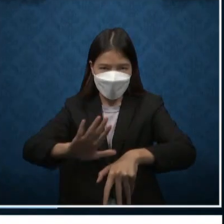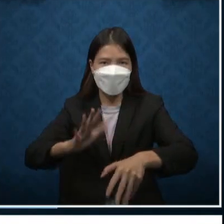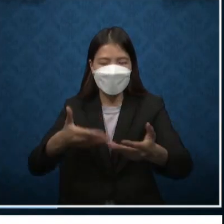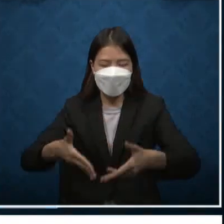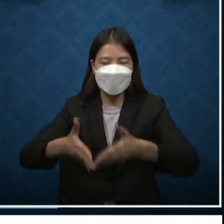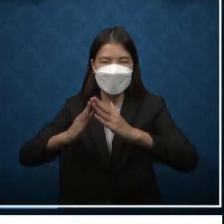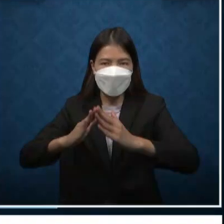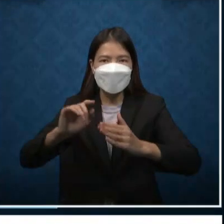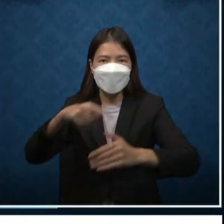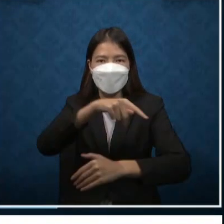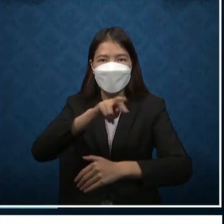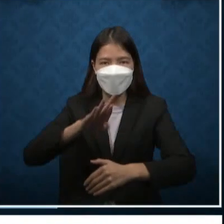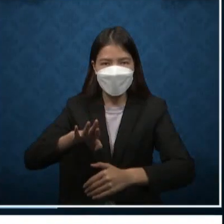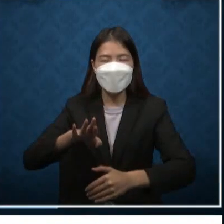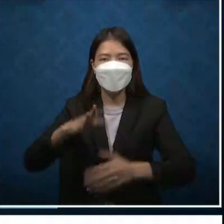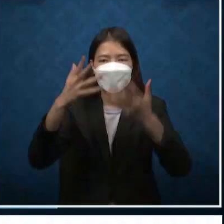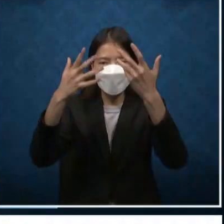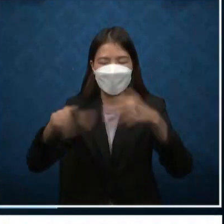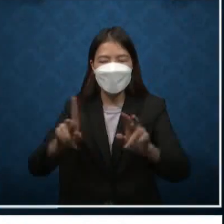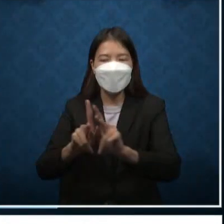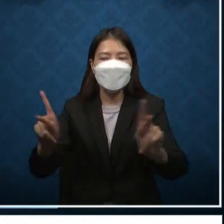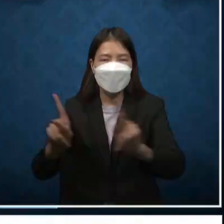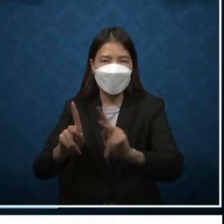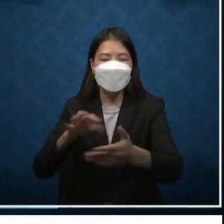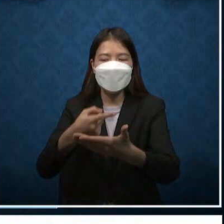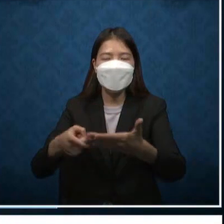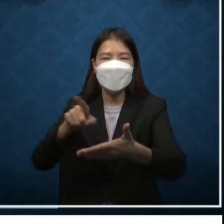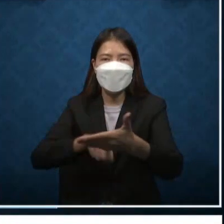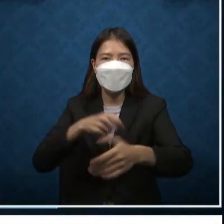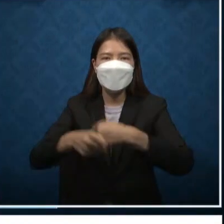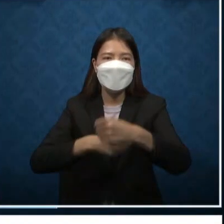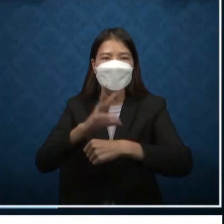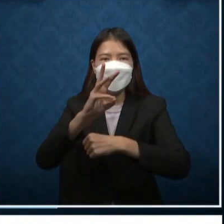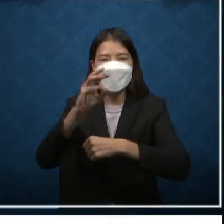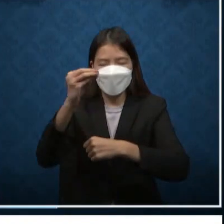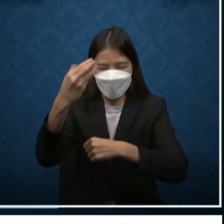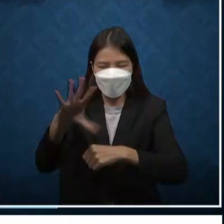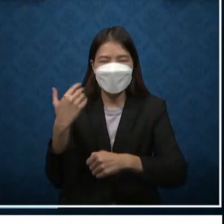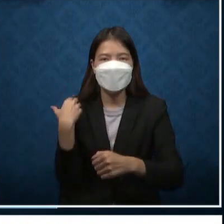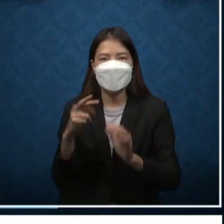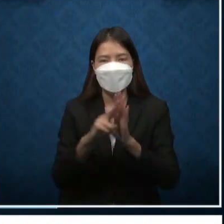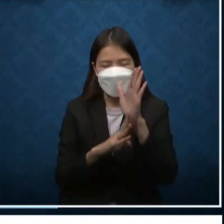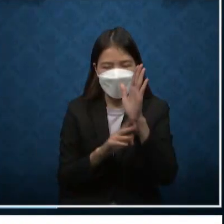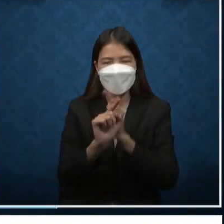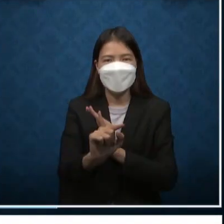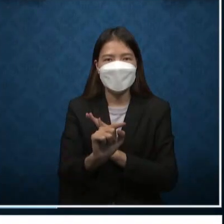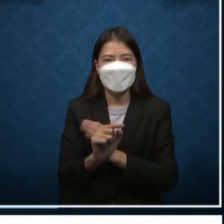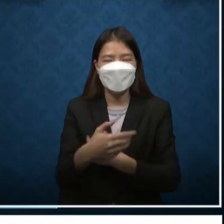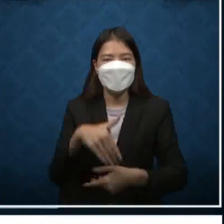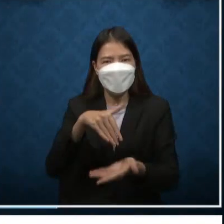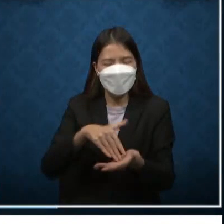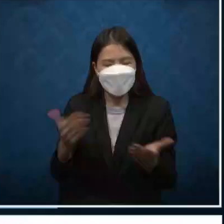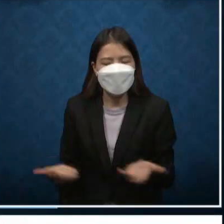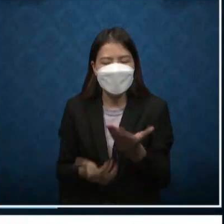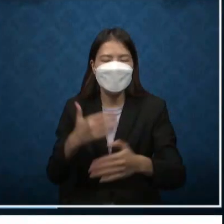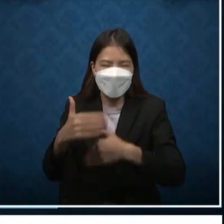ามพระรามยัตรว่ด้ขน้ำกกเลอกตั้ง สอสองบ 560 และระเวียบก็ตอว่าด้วยศูนยส่เสริม